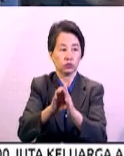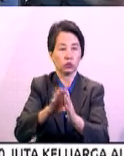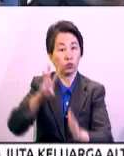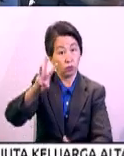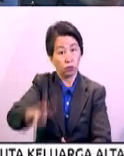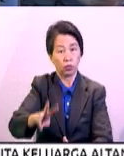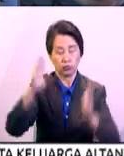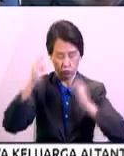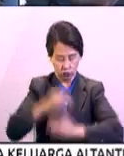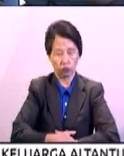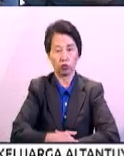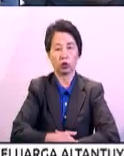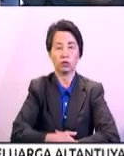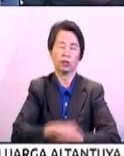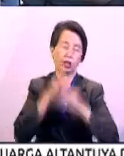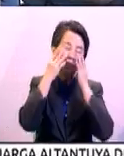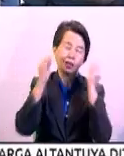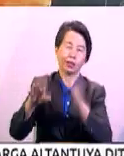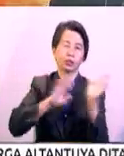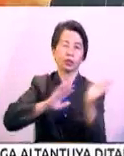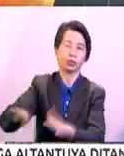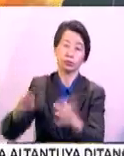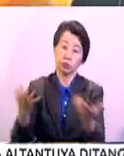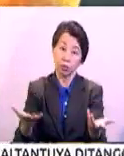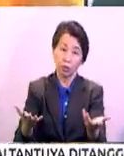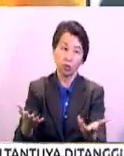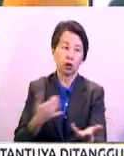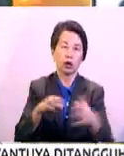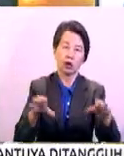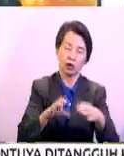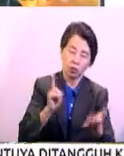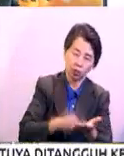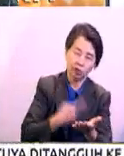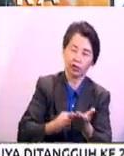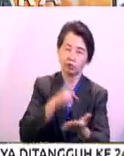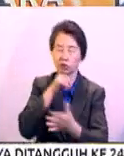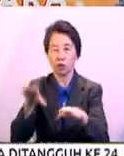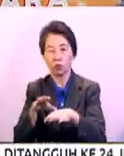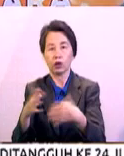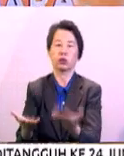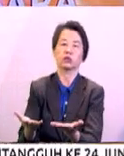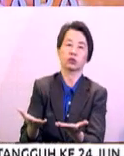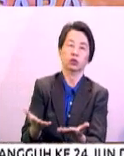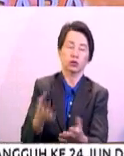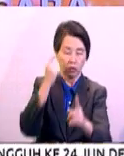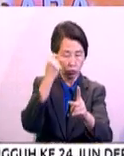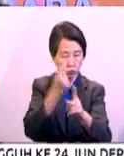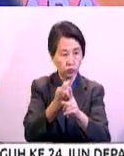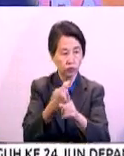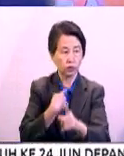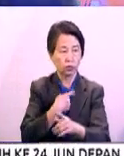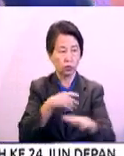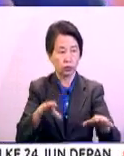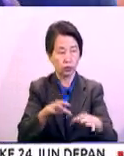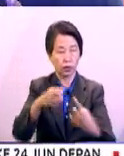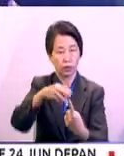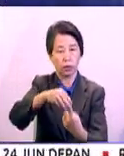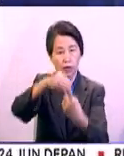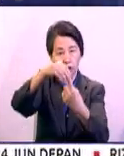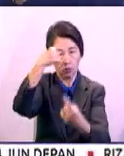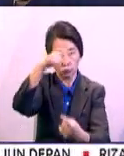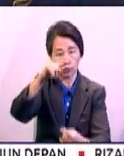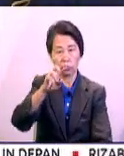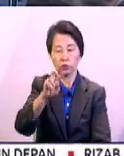wajib, solat kita lah 5 waktu. Kadang-kadang kita culas, ada masa buat, ada masa tak buat. Jadi tujuan kita buat ni pastinya khas untuk baginda